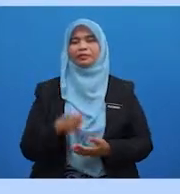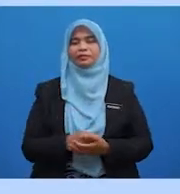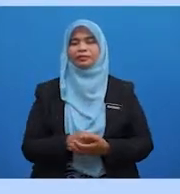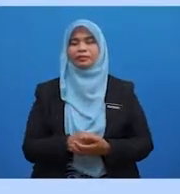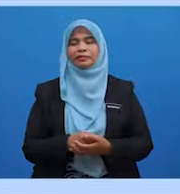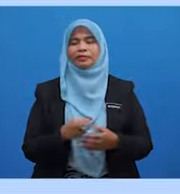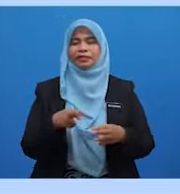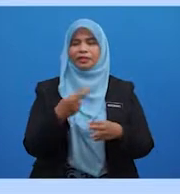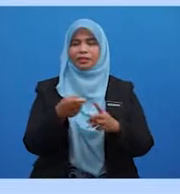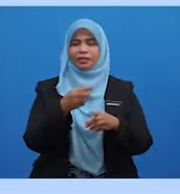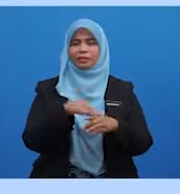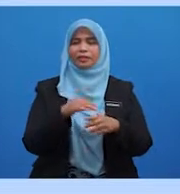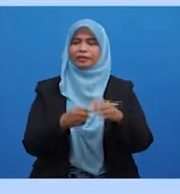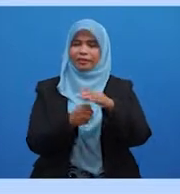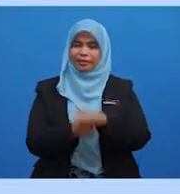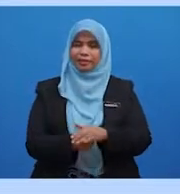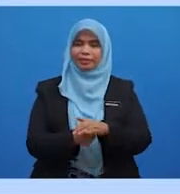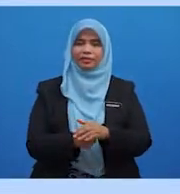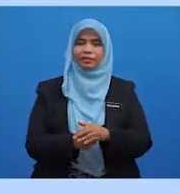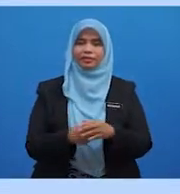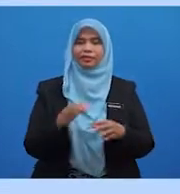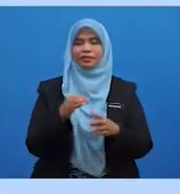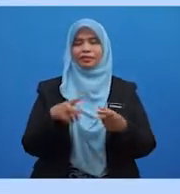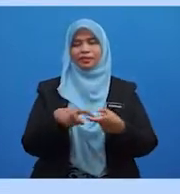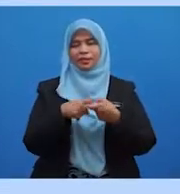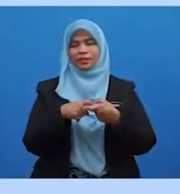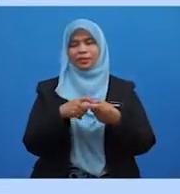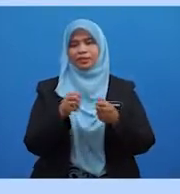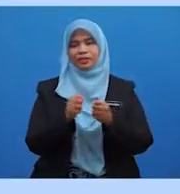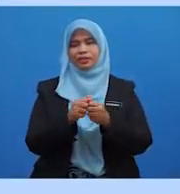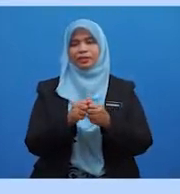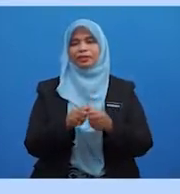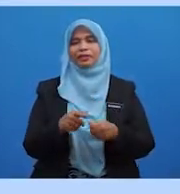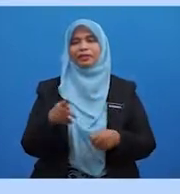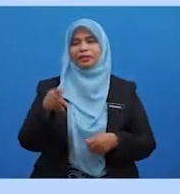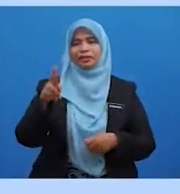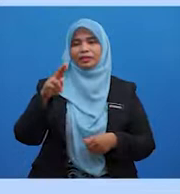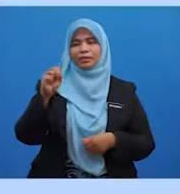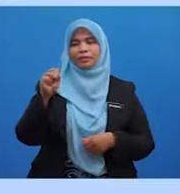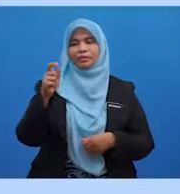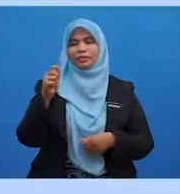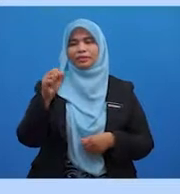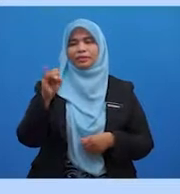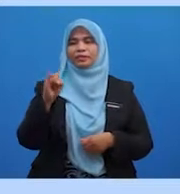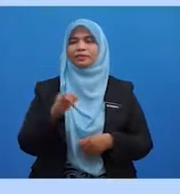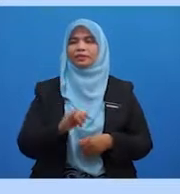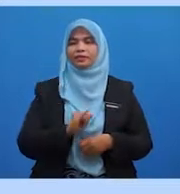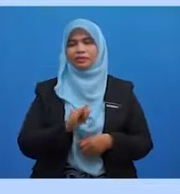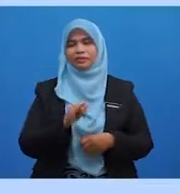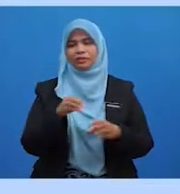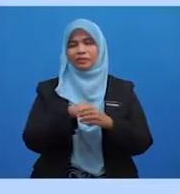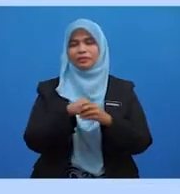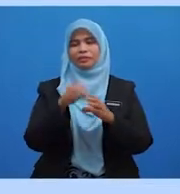Hasil daripada tekanan serta kaitannya dengan prestasi individu dalam sukan.